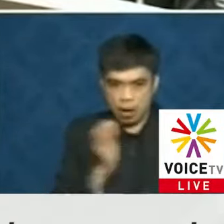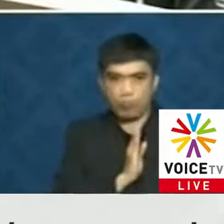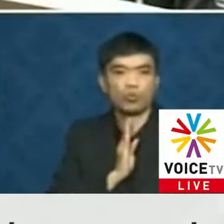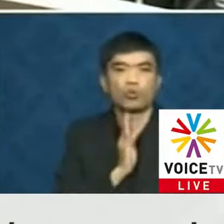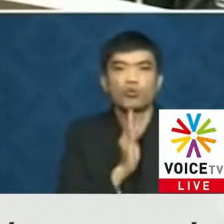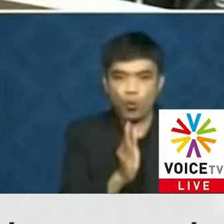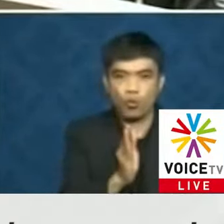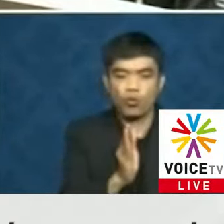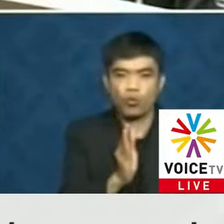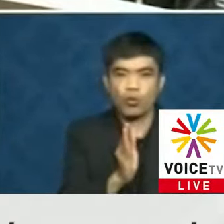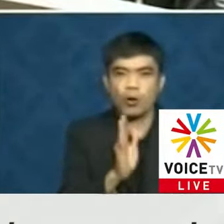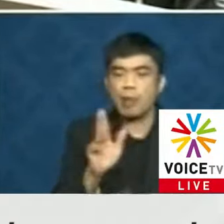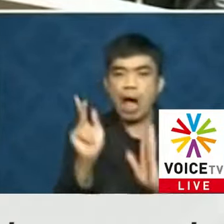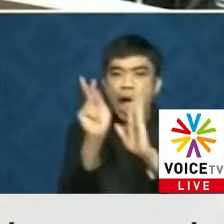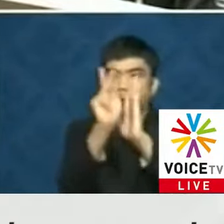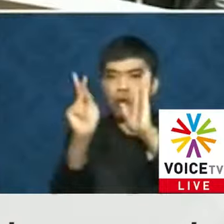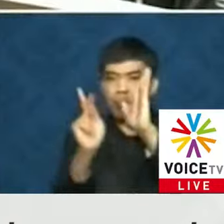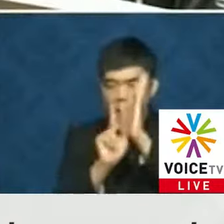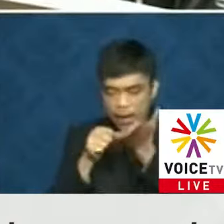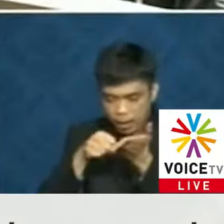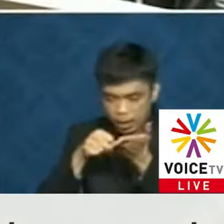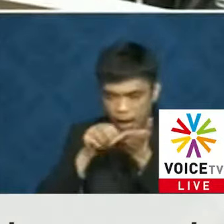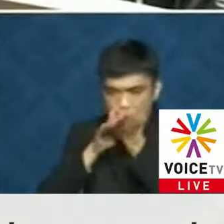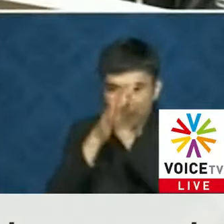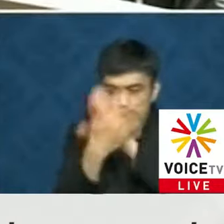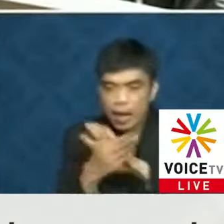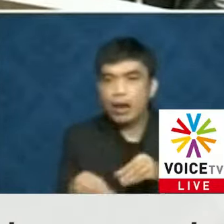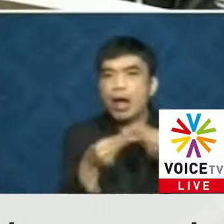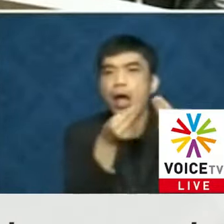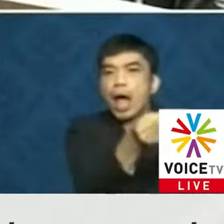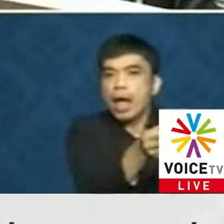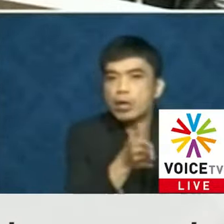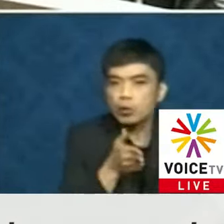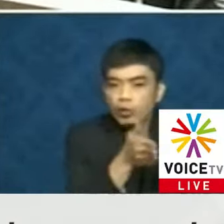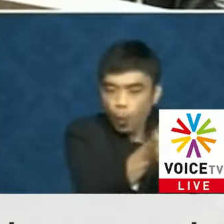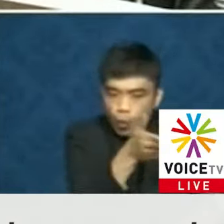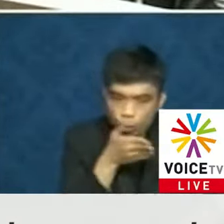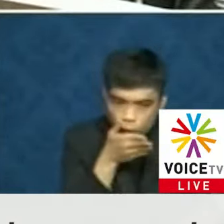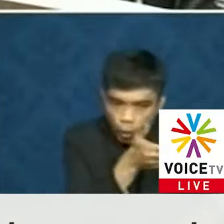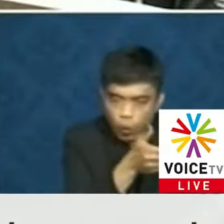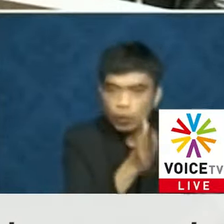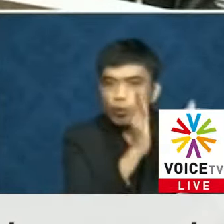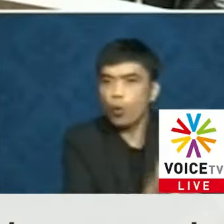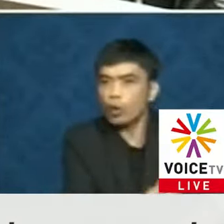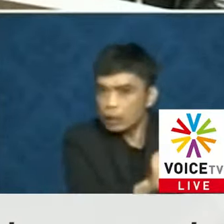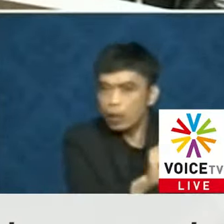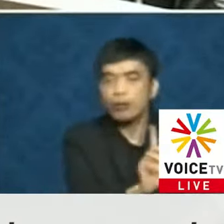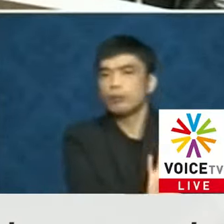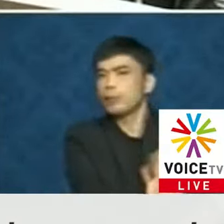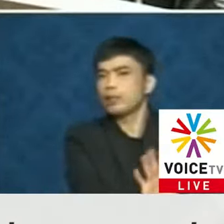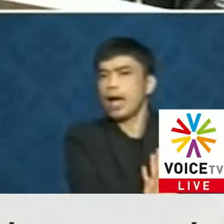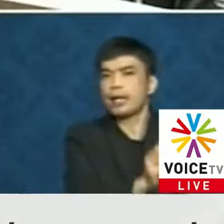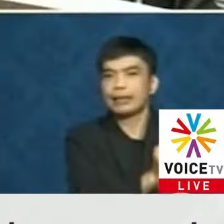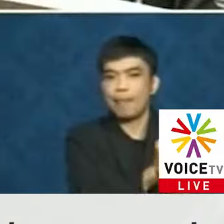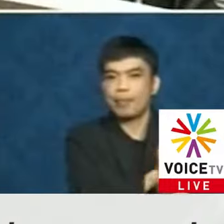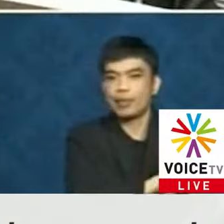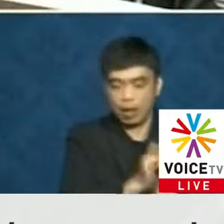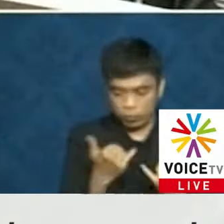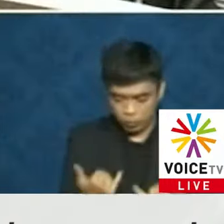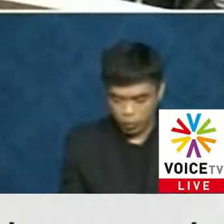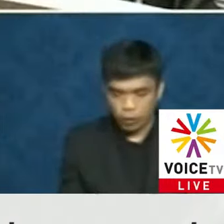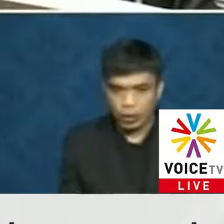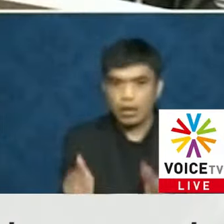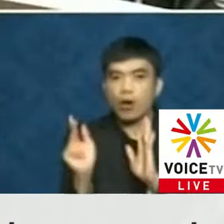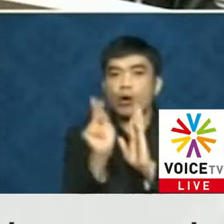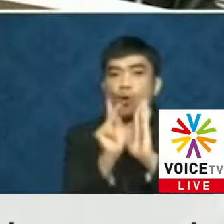กันแต่ไม่มาไง ก็อันนี้เป็นเครือเก่าไงที่ไม่มากับไม่มีตัวแทนของก้าวไกลมาร่วมในกรรมการประชามติศึกษ